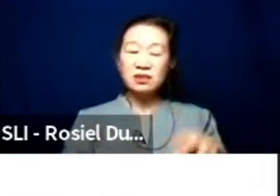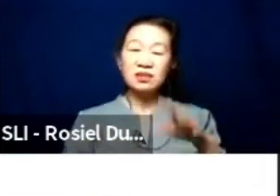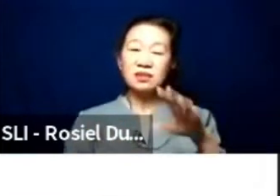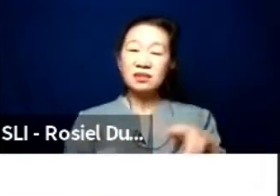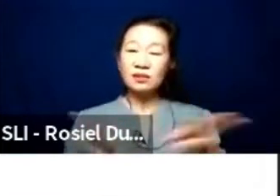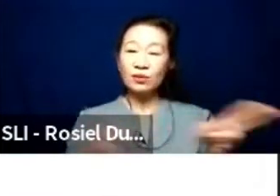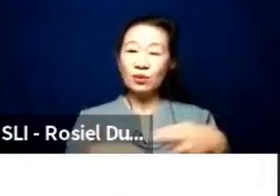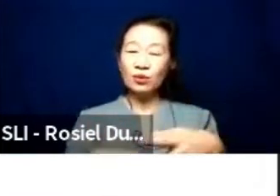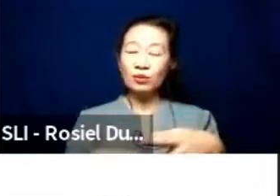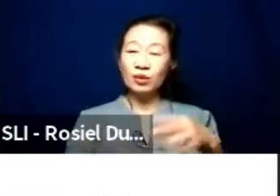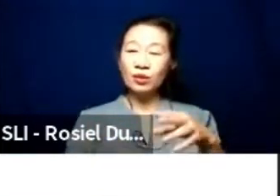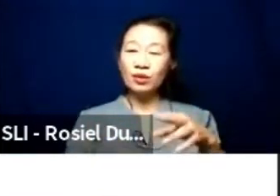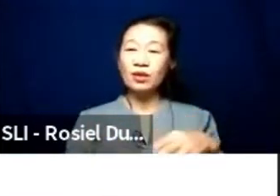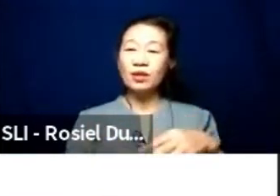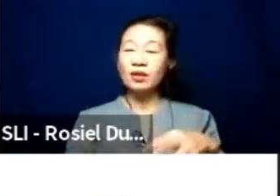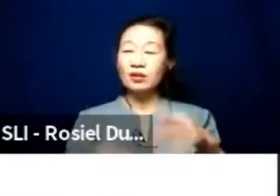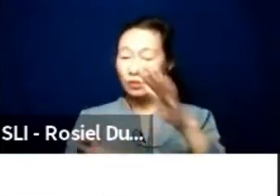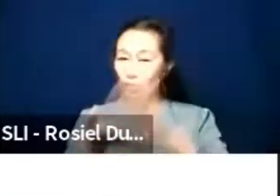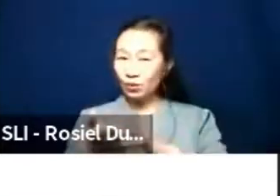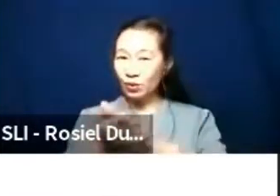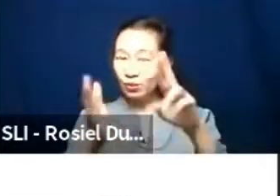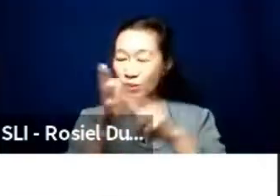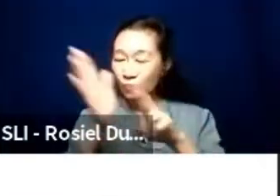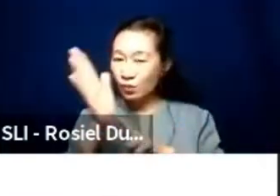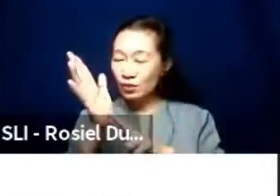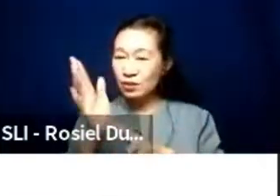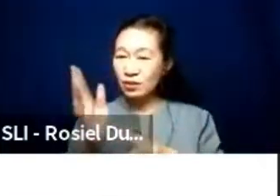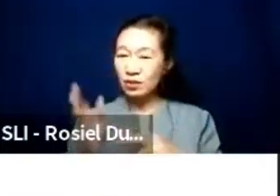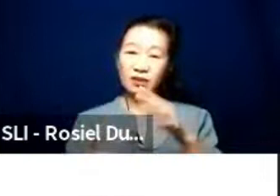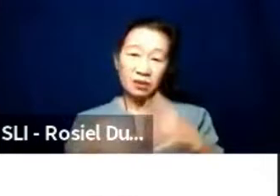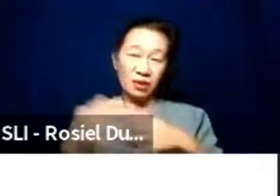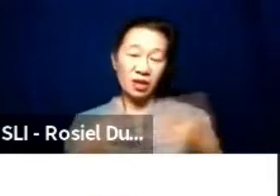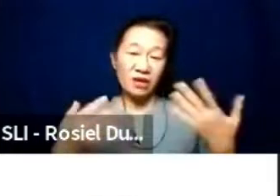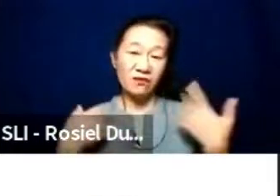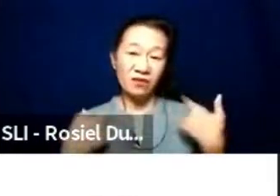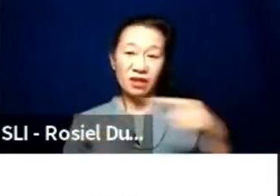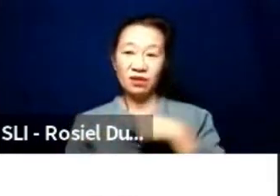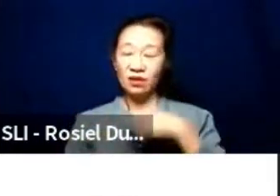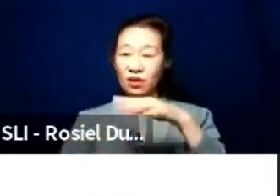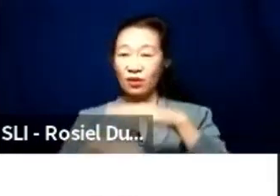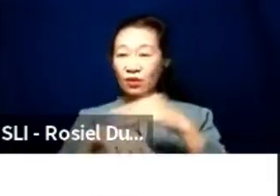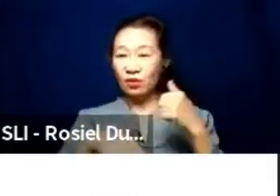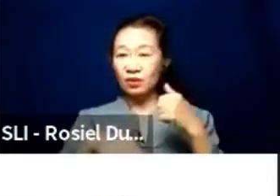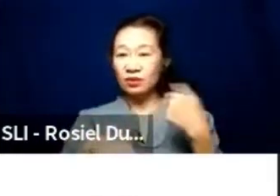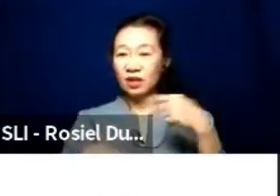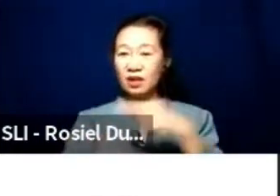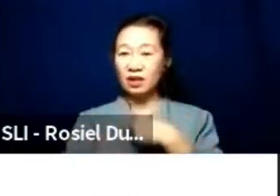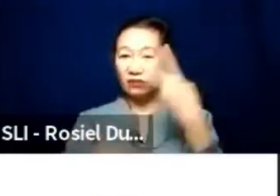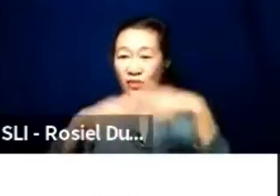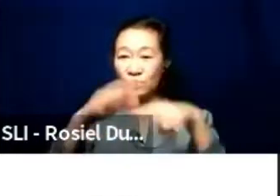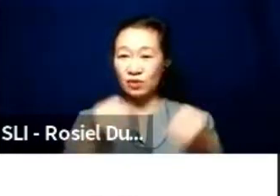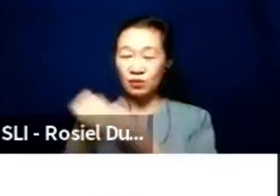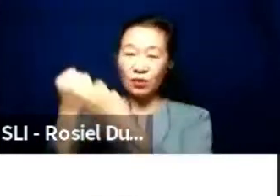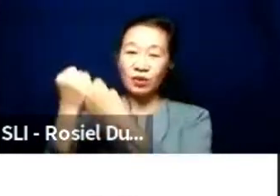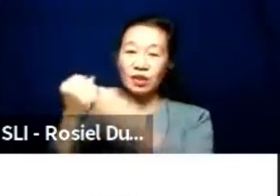ng independently? Whether meron tayong mga tinatawag na visual supports